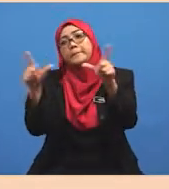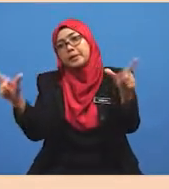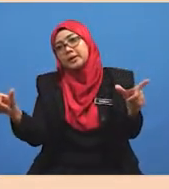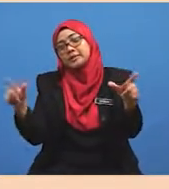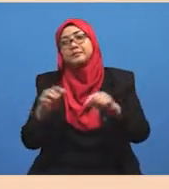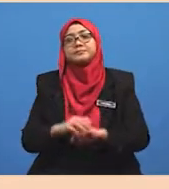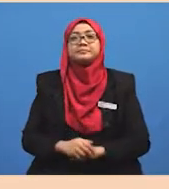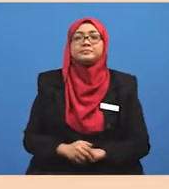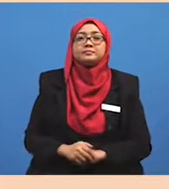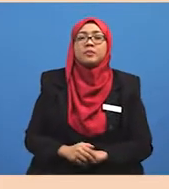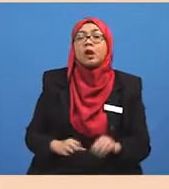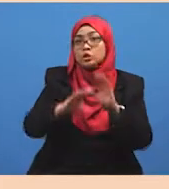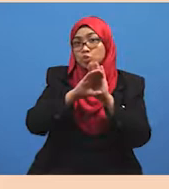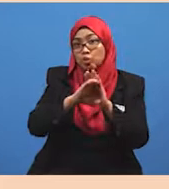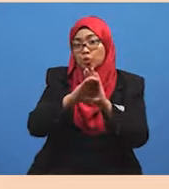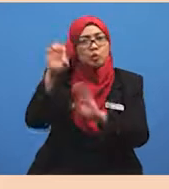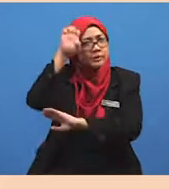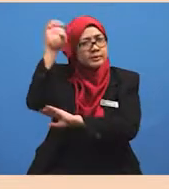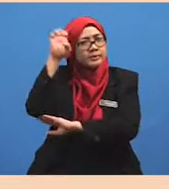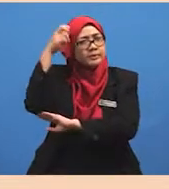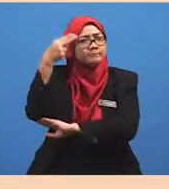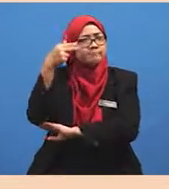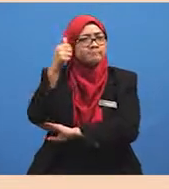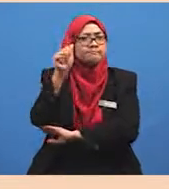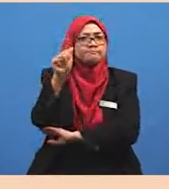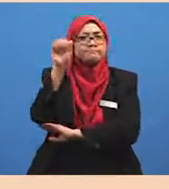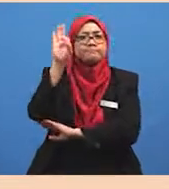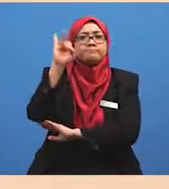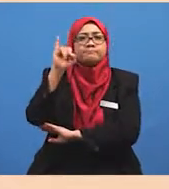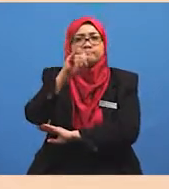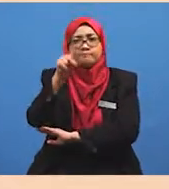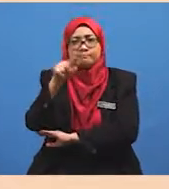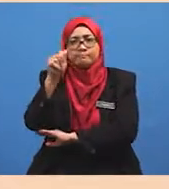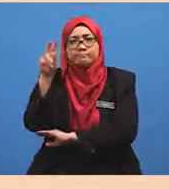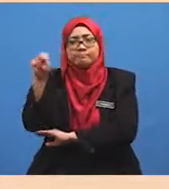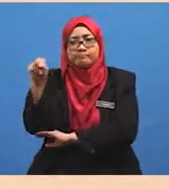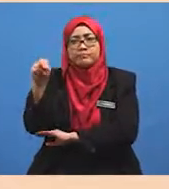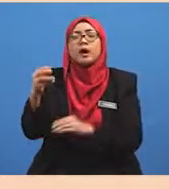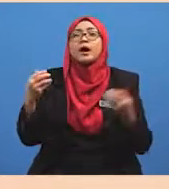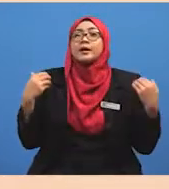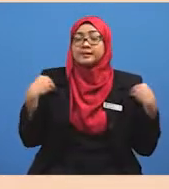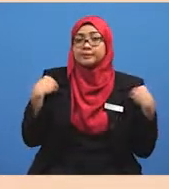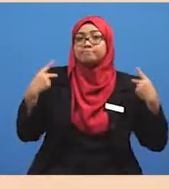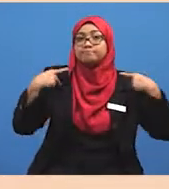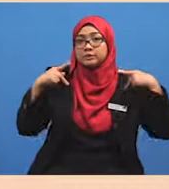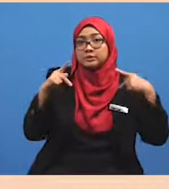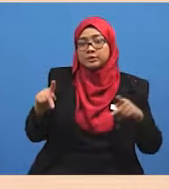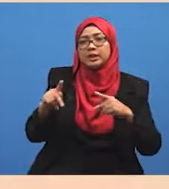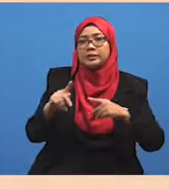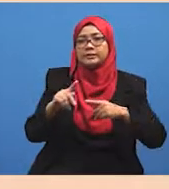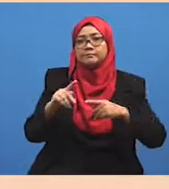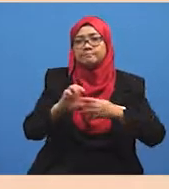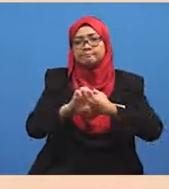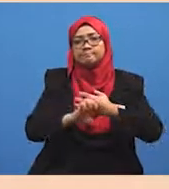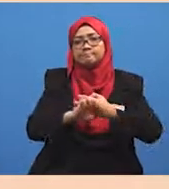Hafiza surang pemilik perniagaan elektronik Hi Ho jaye mengubah sesuai